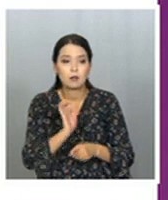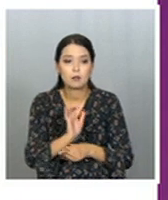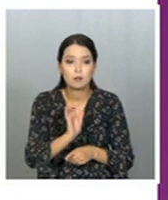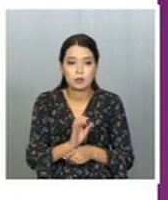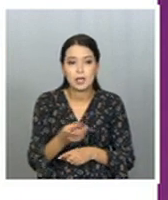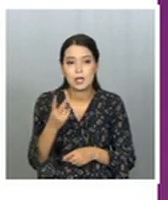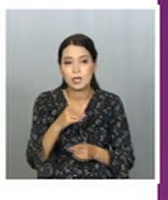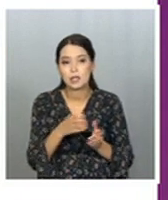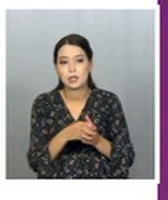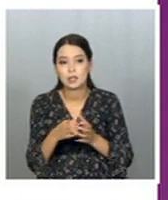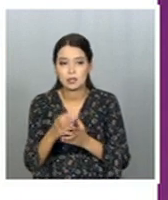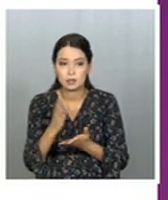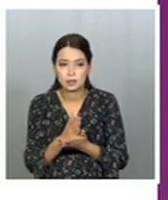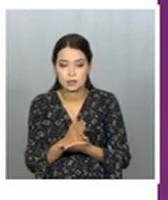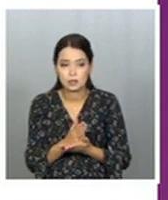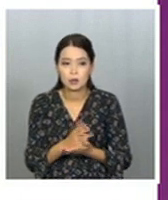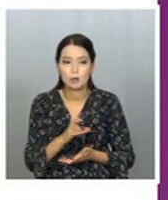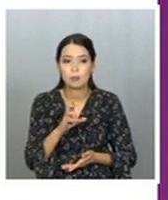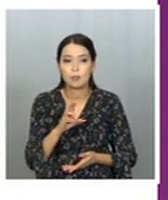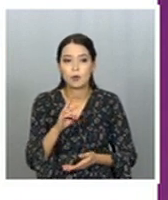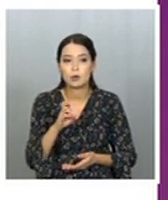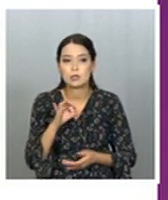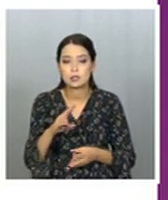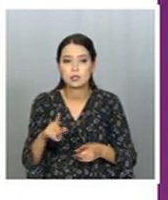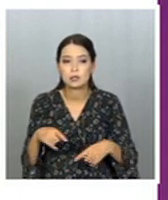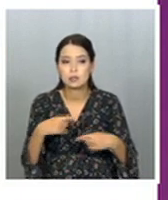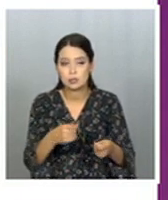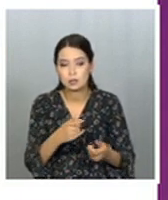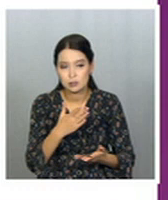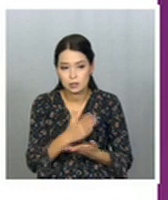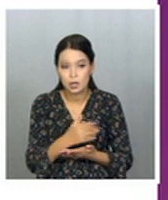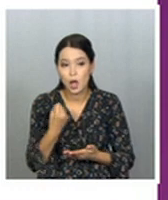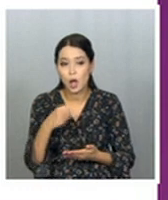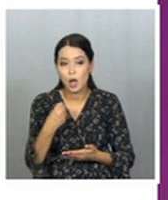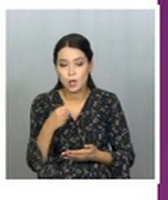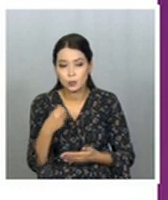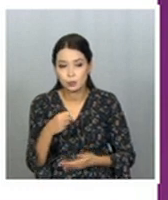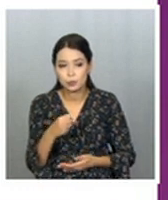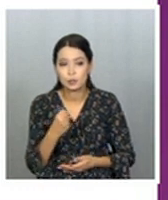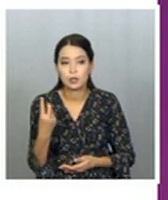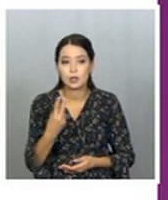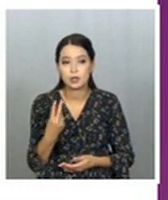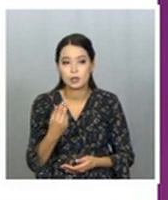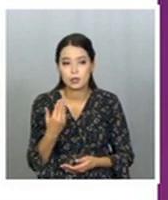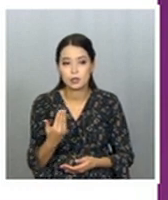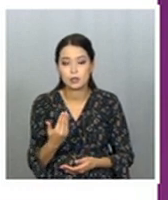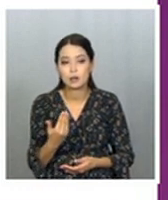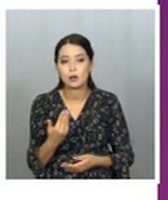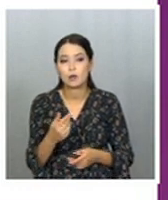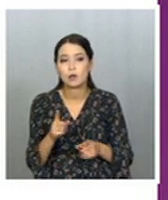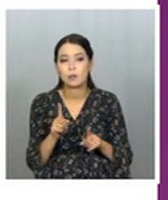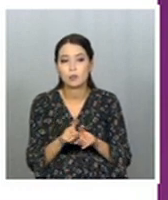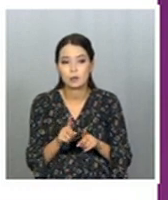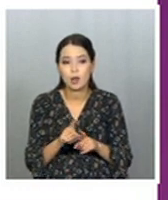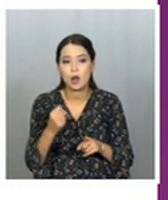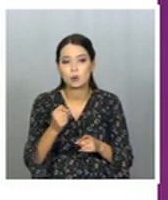тұрады. Бірінші, бокситтен глинозем алады алюминий зауытынан. Екінші, глиноземнан алюминий